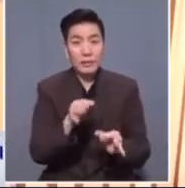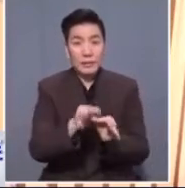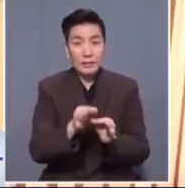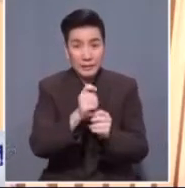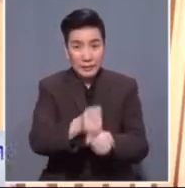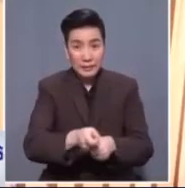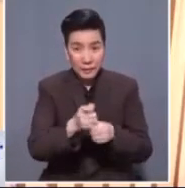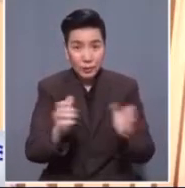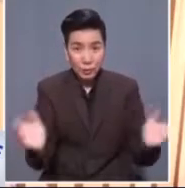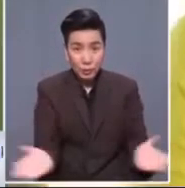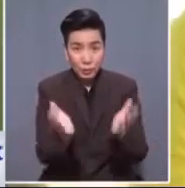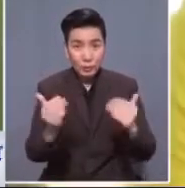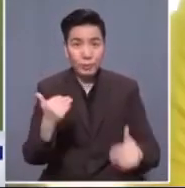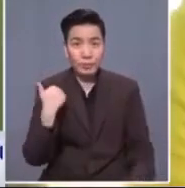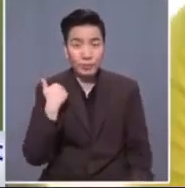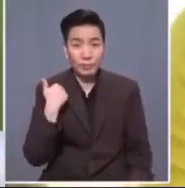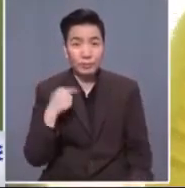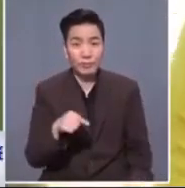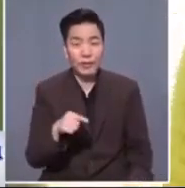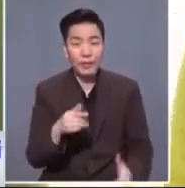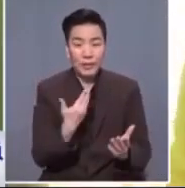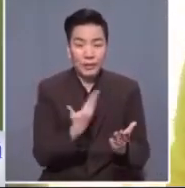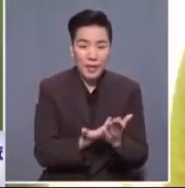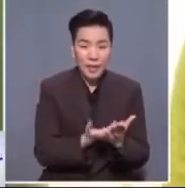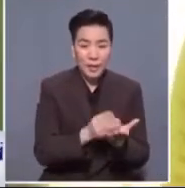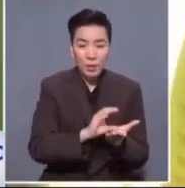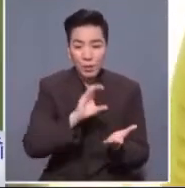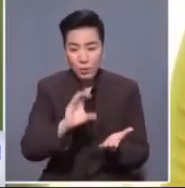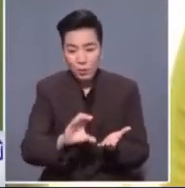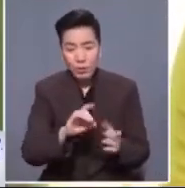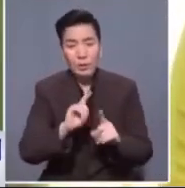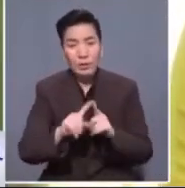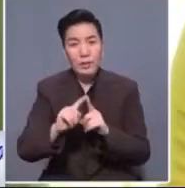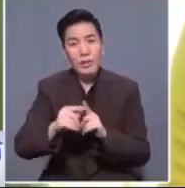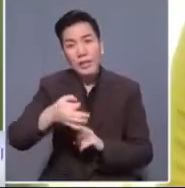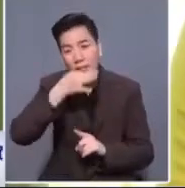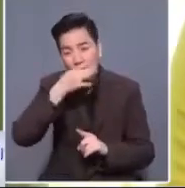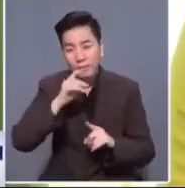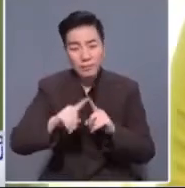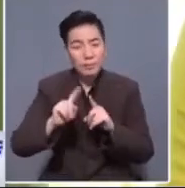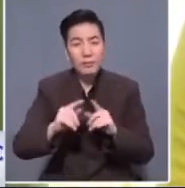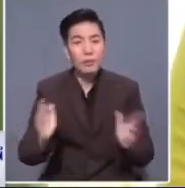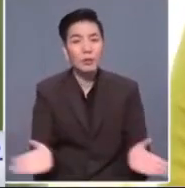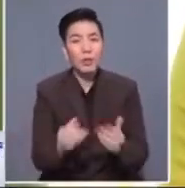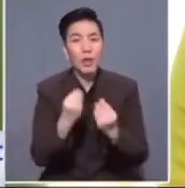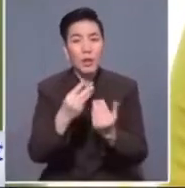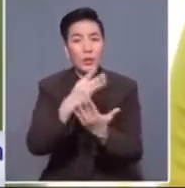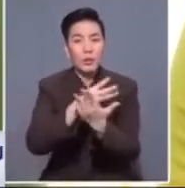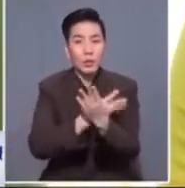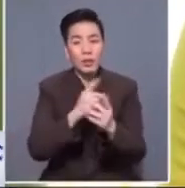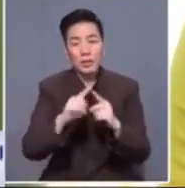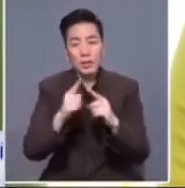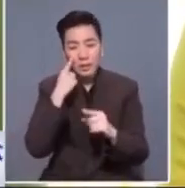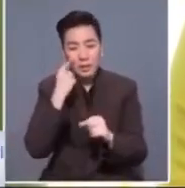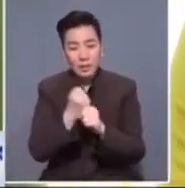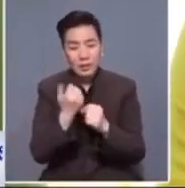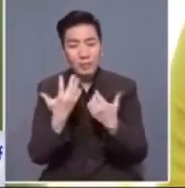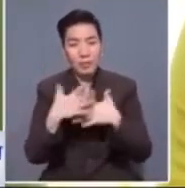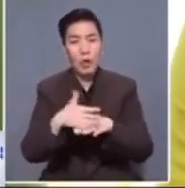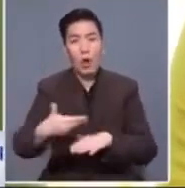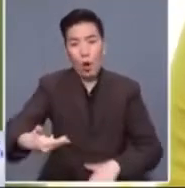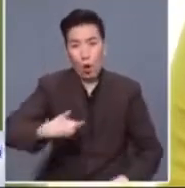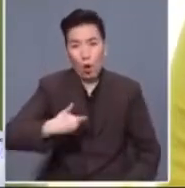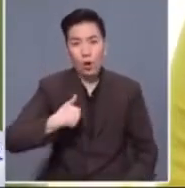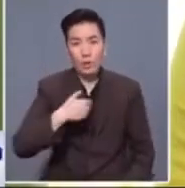นับสนุนเขาเรื่องไหนบ้างครับ ในเรื่องทั้งเงินทุนแล้วก็เรื่องของวิชาการนะคะที่เขาสามารถจะมาขอกับเ